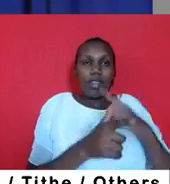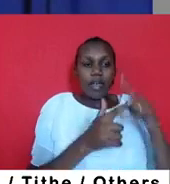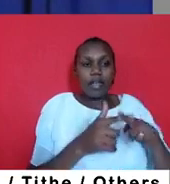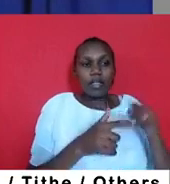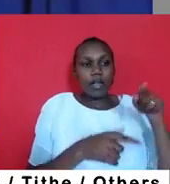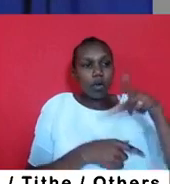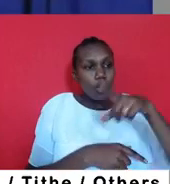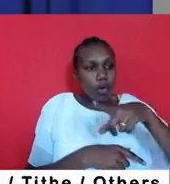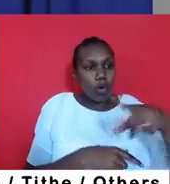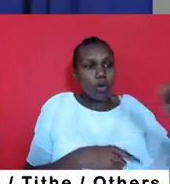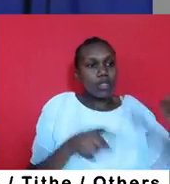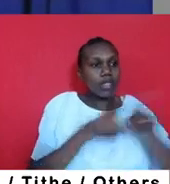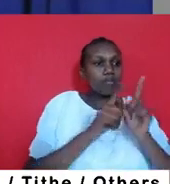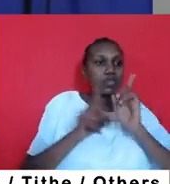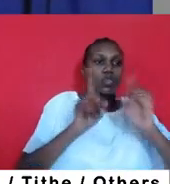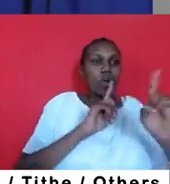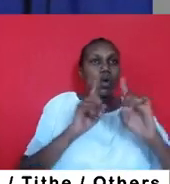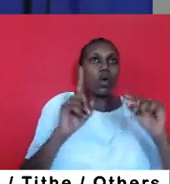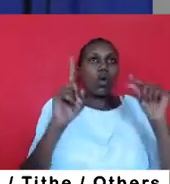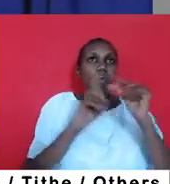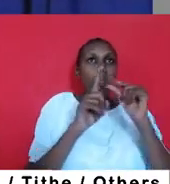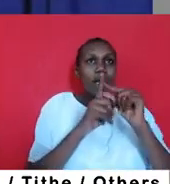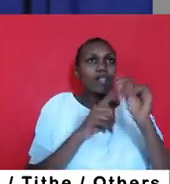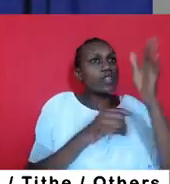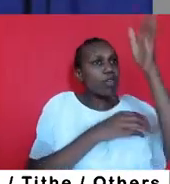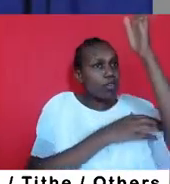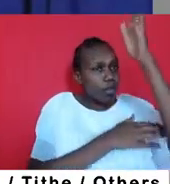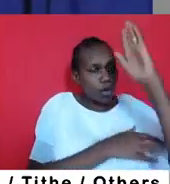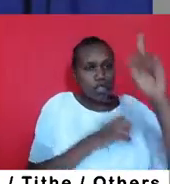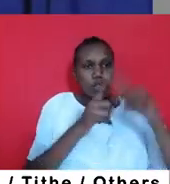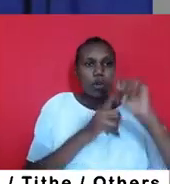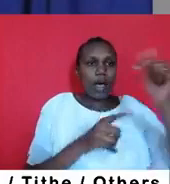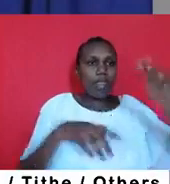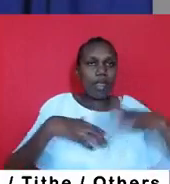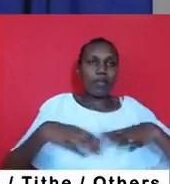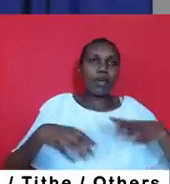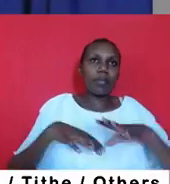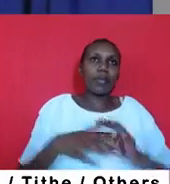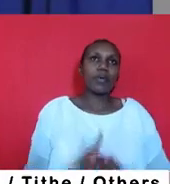alienda na akanena maneno ya Mungu kwa watu wengi.